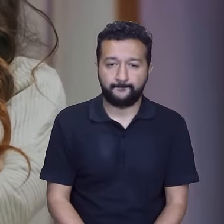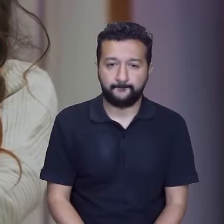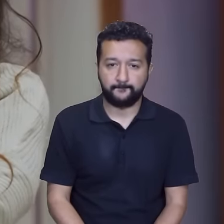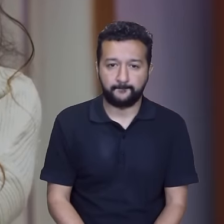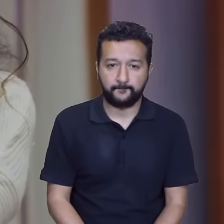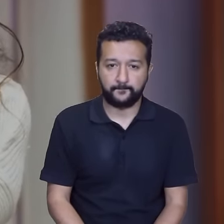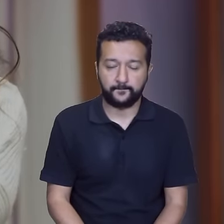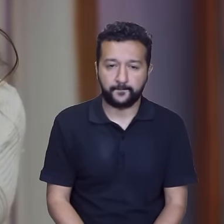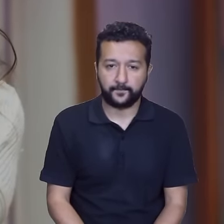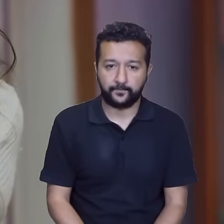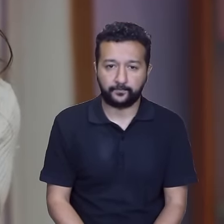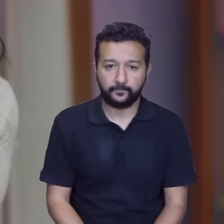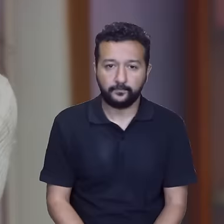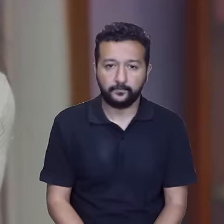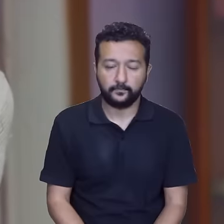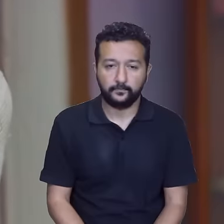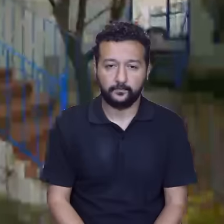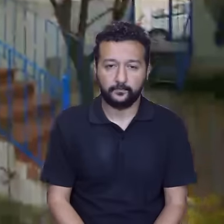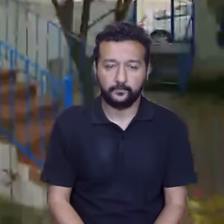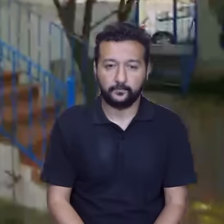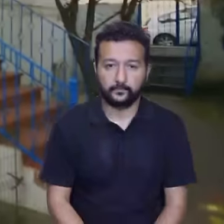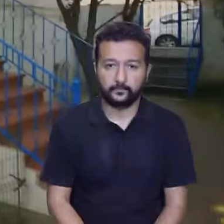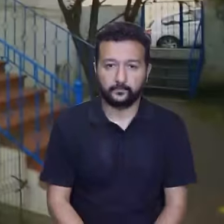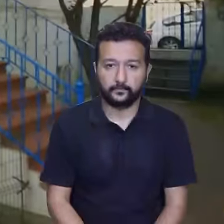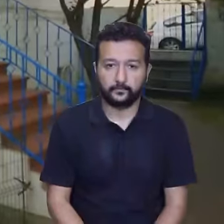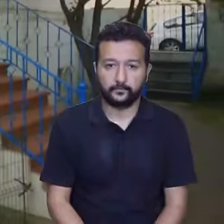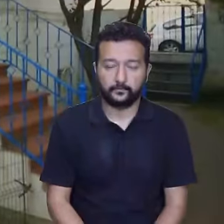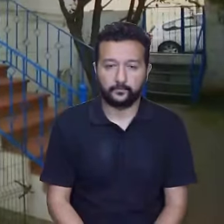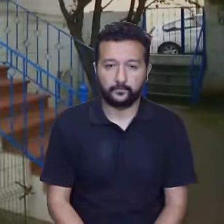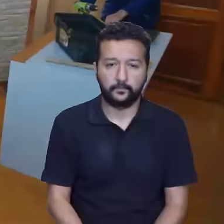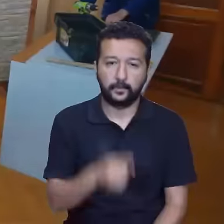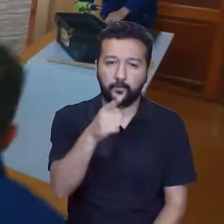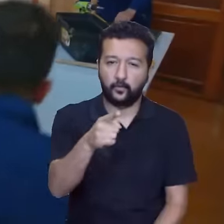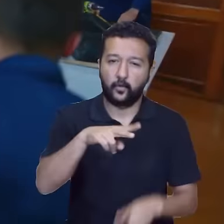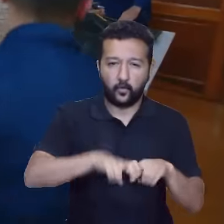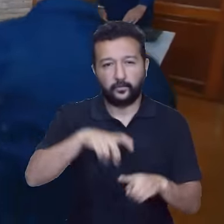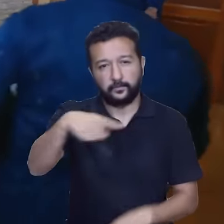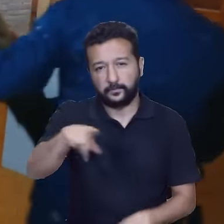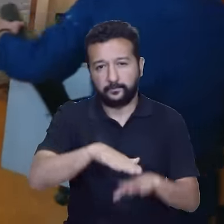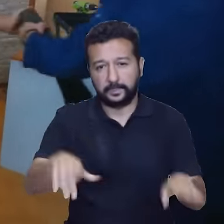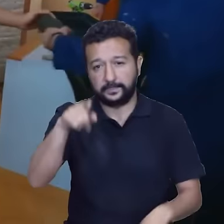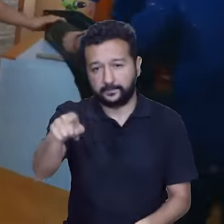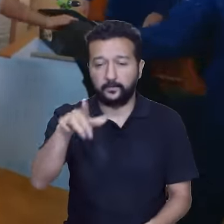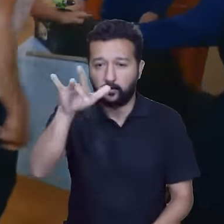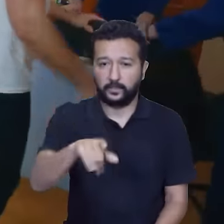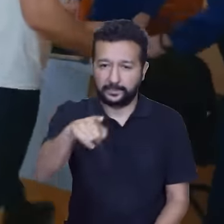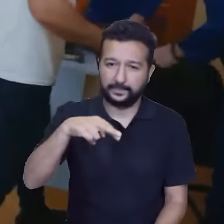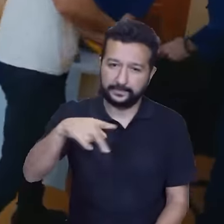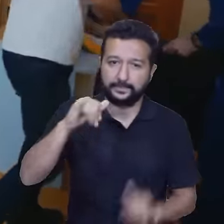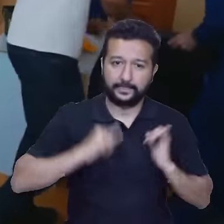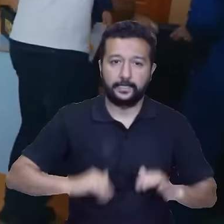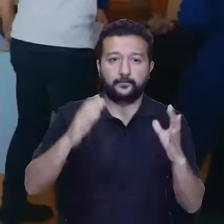önünde kollarını bağlayıp durdu. Çift tabela asılı dükkan. Şöyle alalım koltuğu masanın oraya. Ortalayalım geçiş rahat